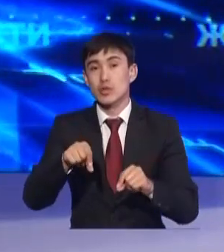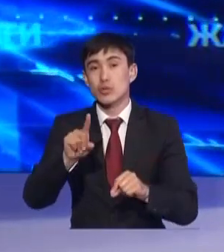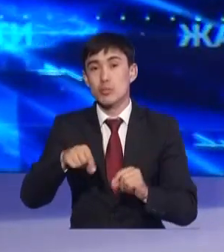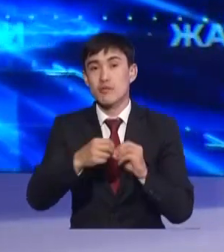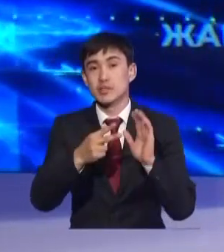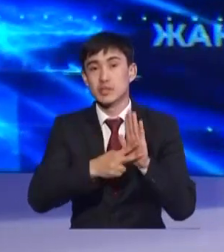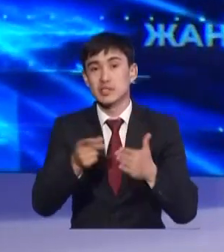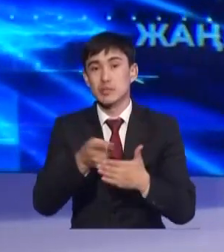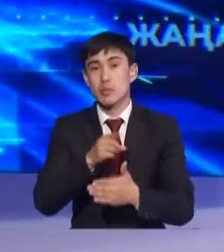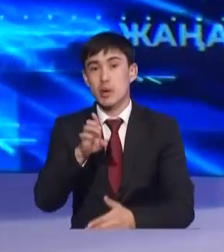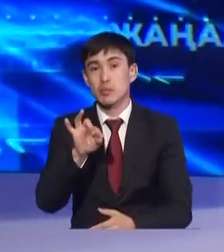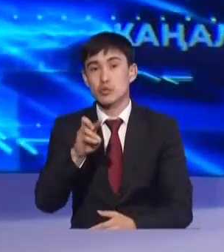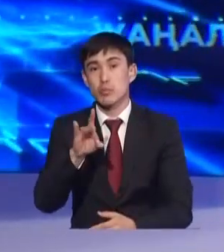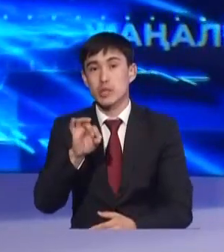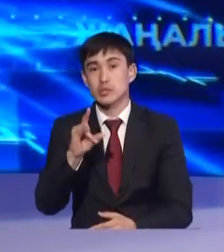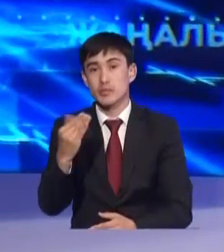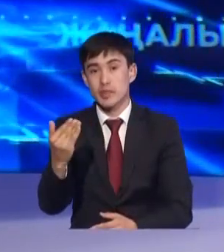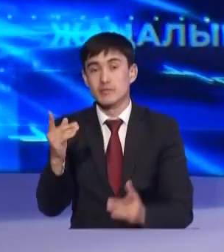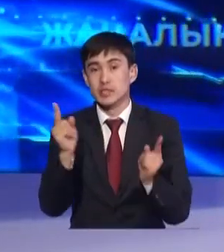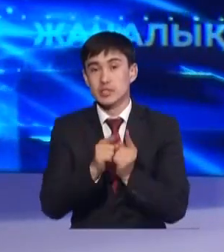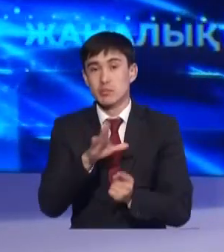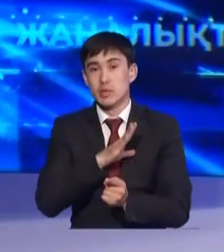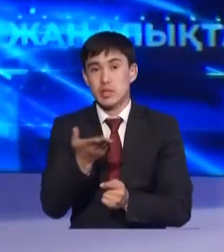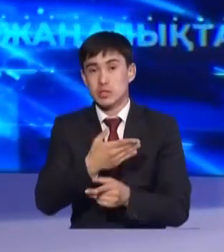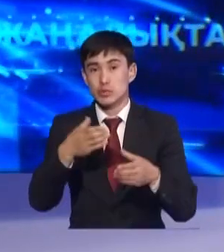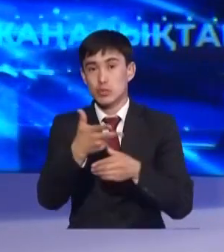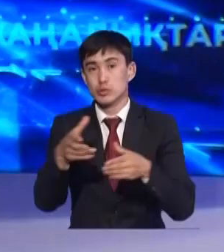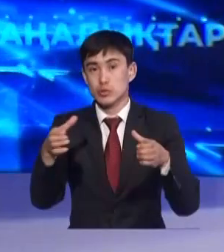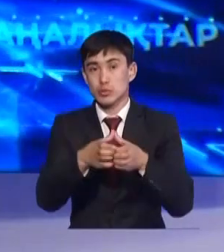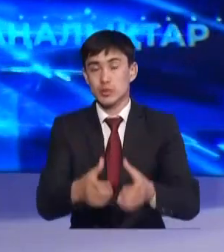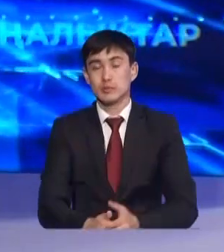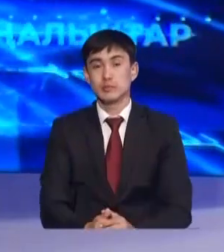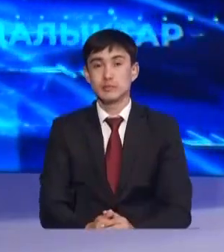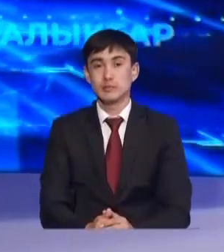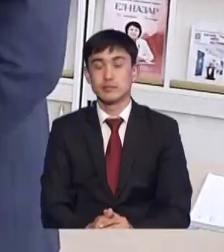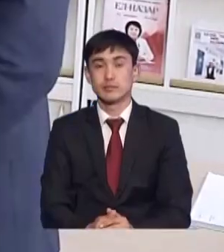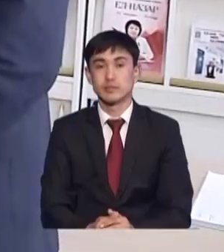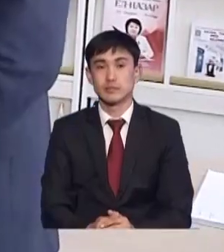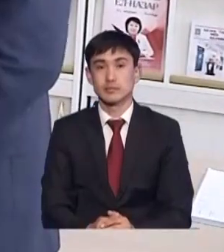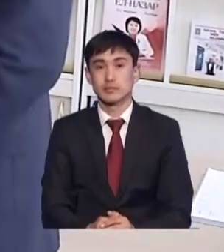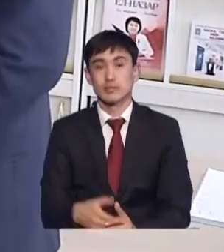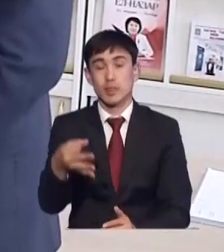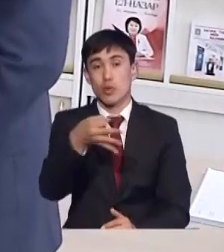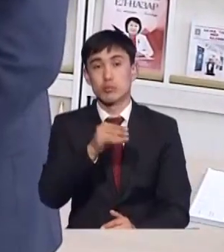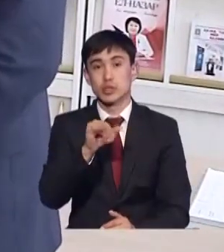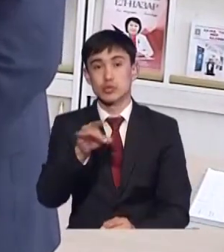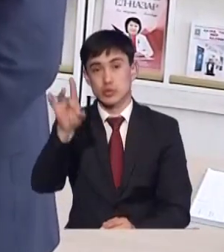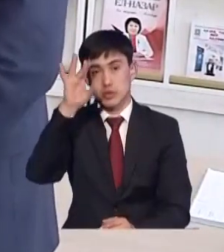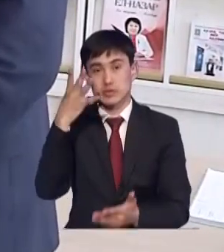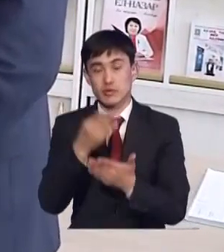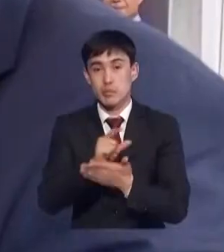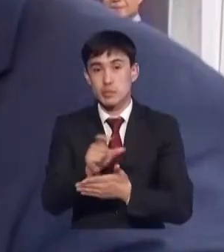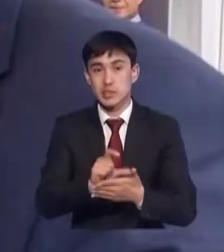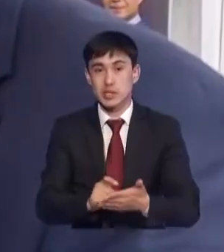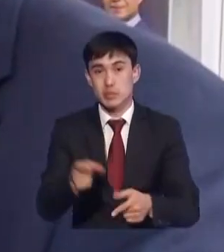18 имени бактыбай жолбарыс улы на встрече побывала и наша съёмочная группа обла тусу славятся своими